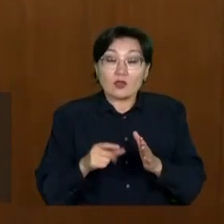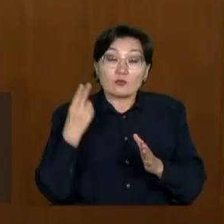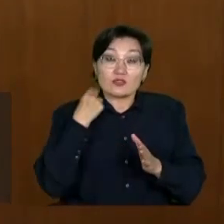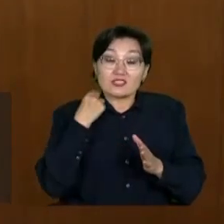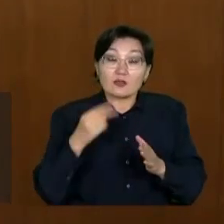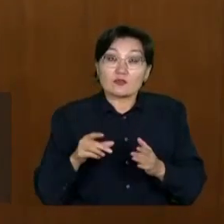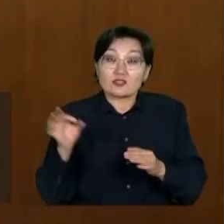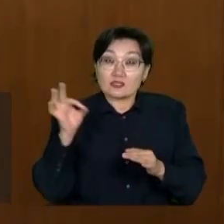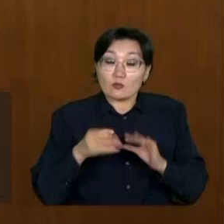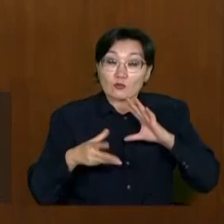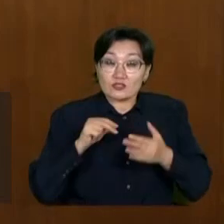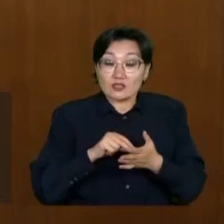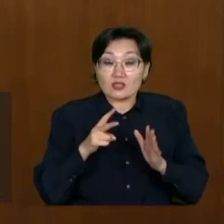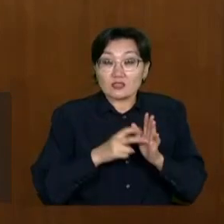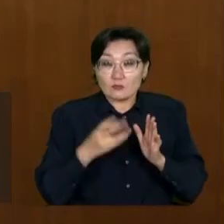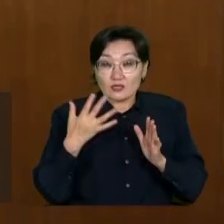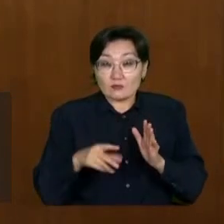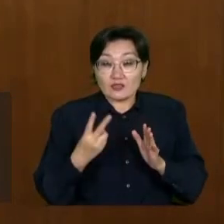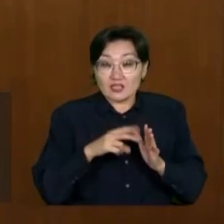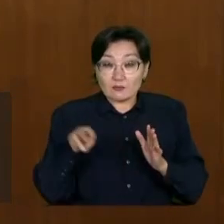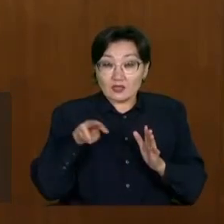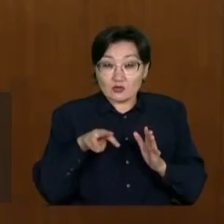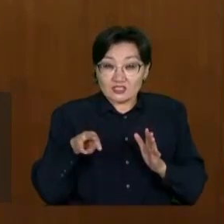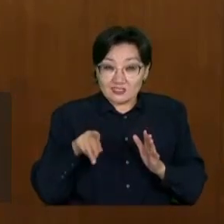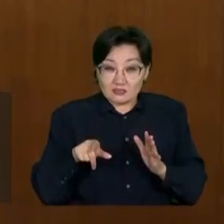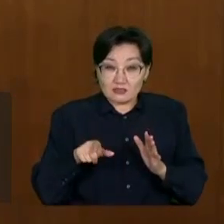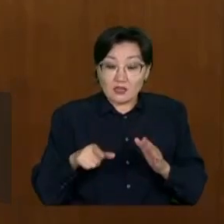и пени на общую сумму 752 миллиона тенге.